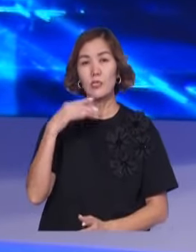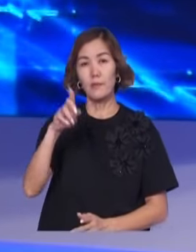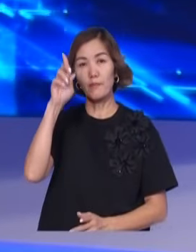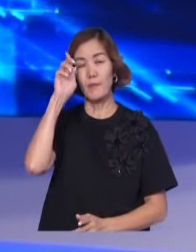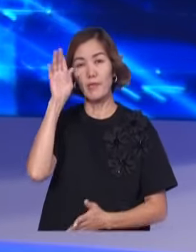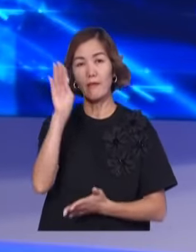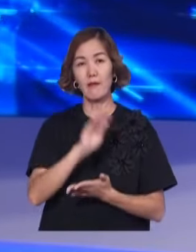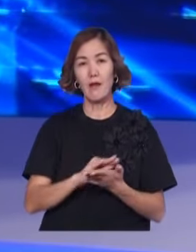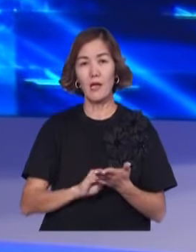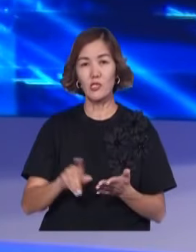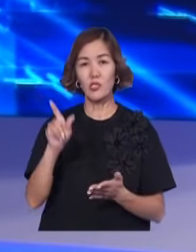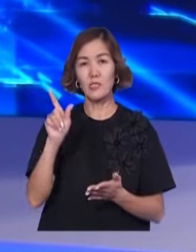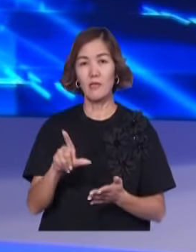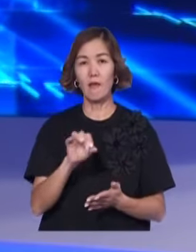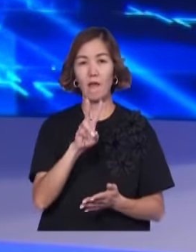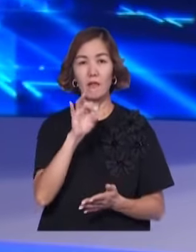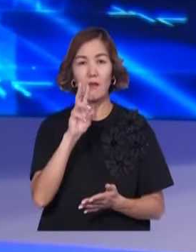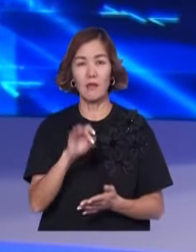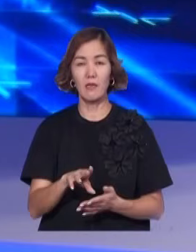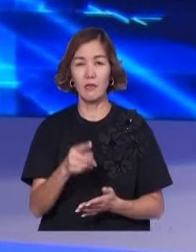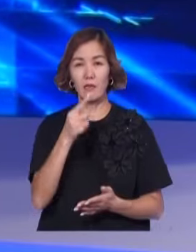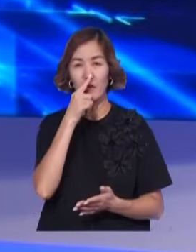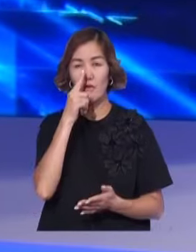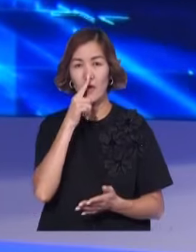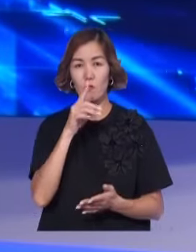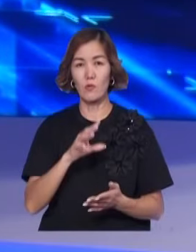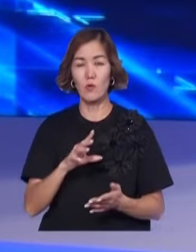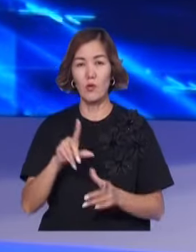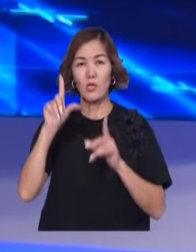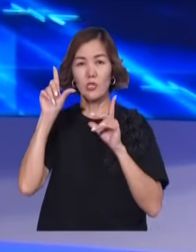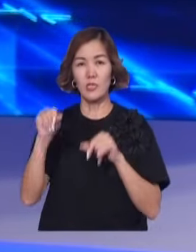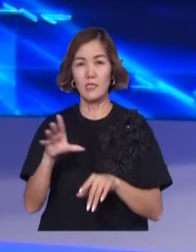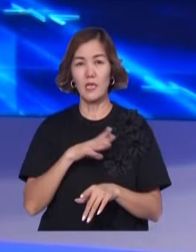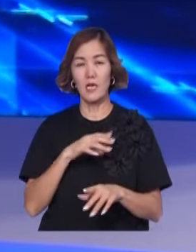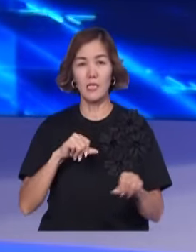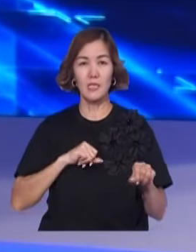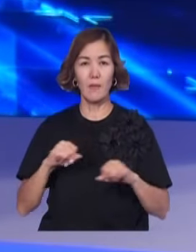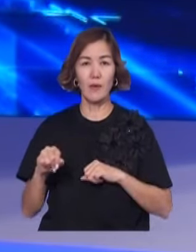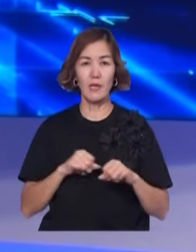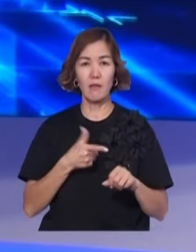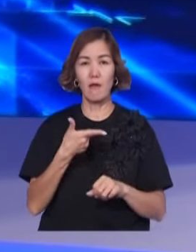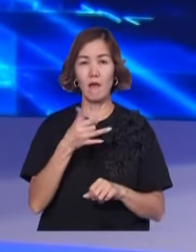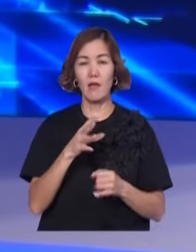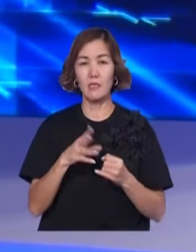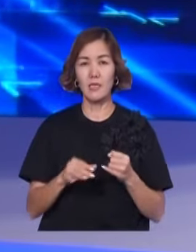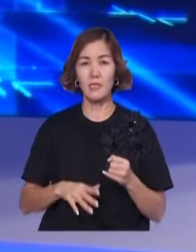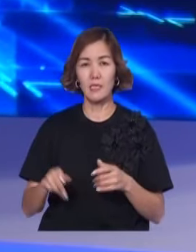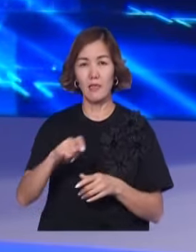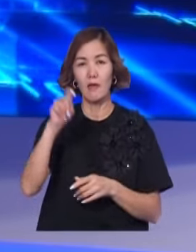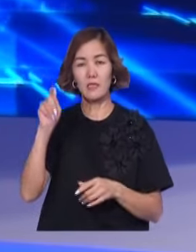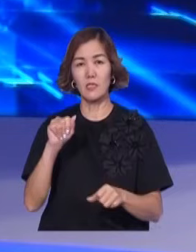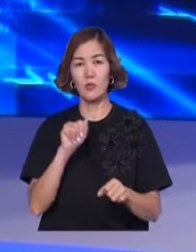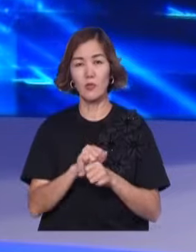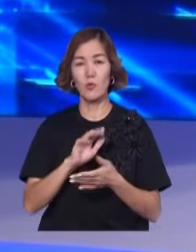Америка Құрама Штатының мемлекетті хатшысы Энтони Блинкен таяу шығысқа барды. Сапардың мақсаты Газа секторында атысты тоқтату